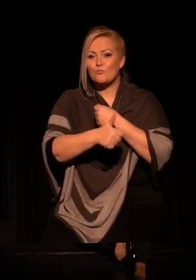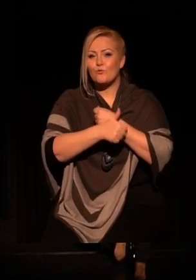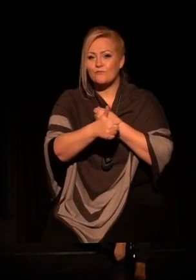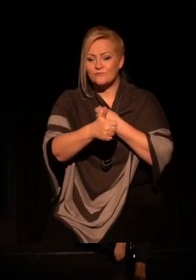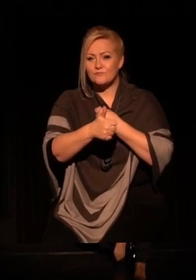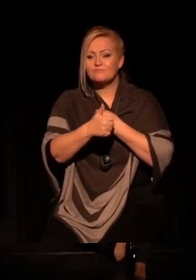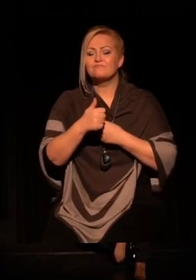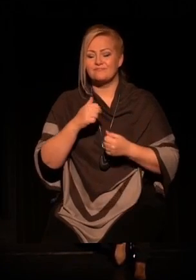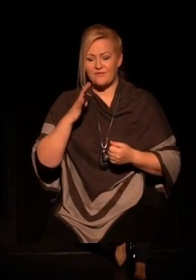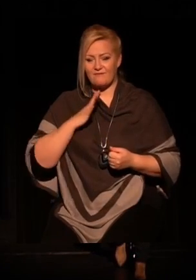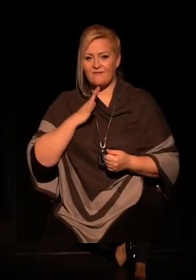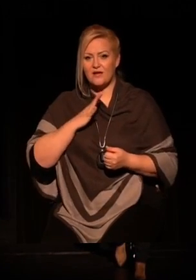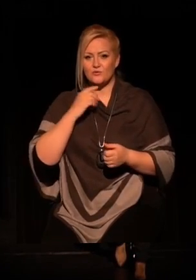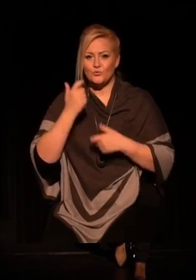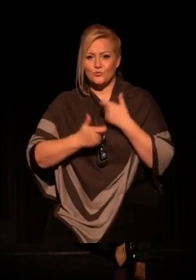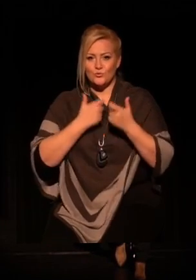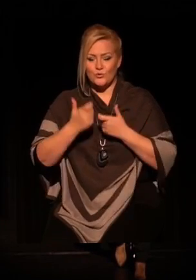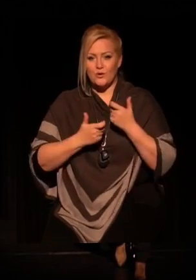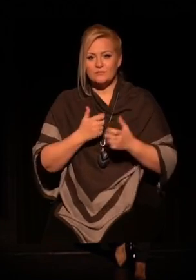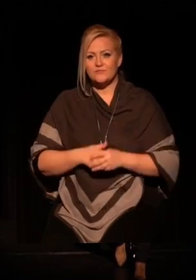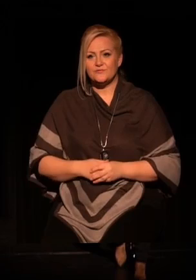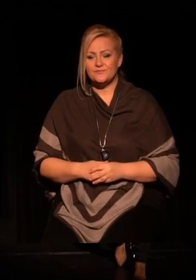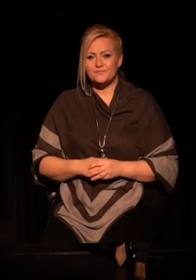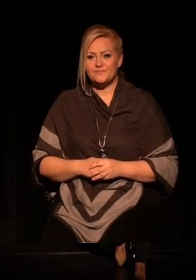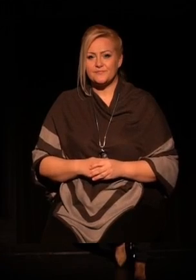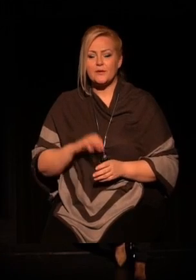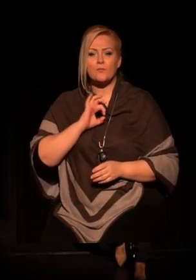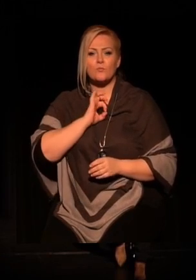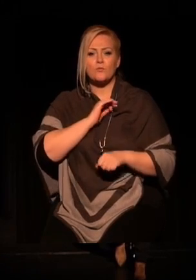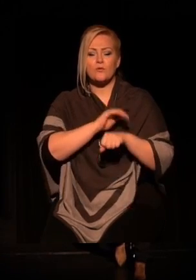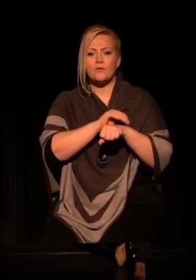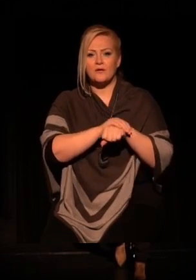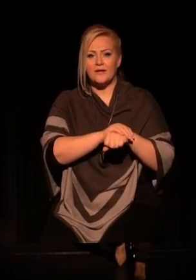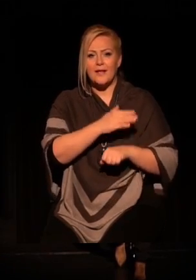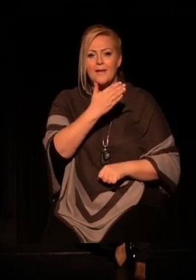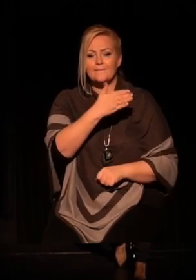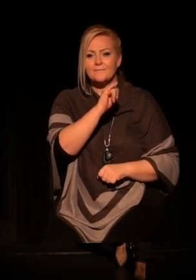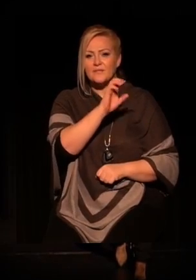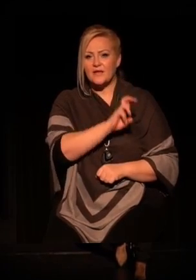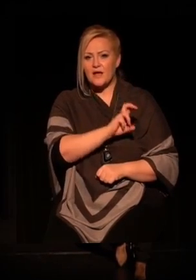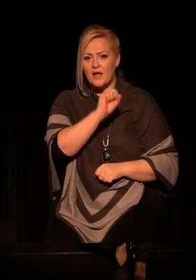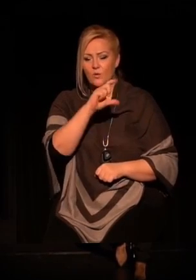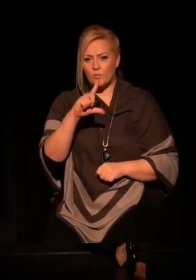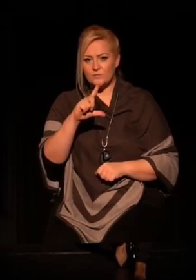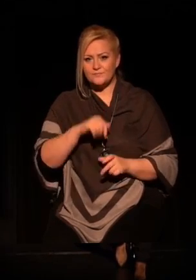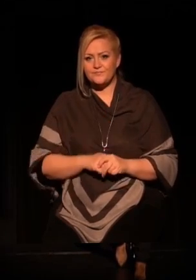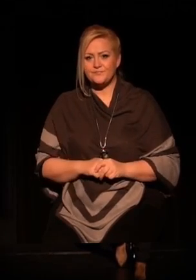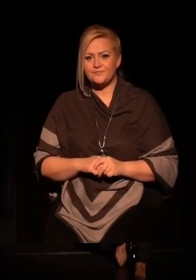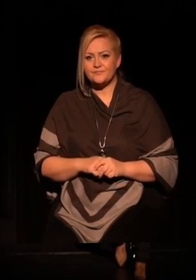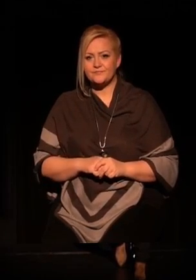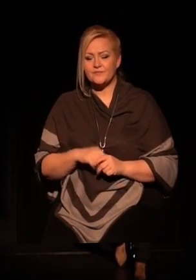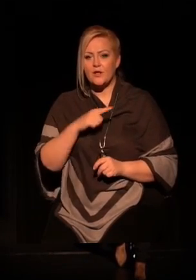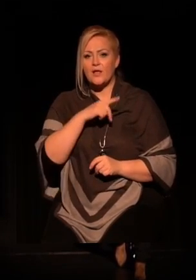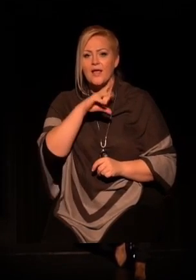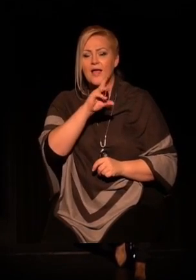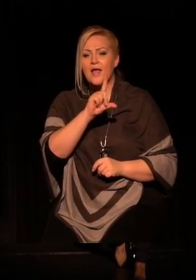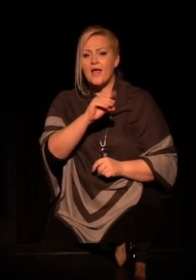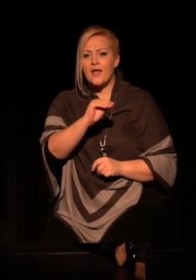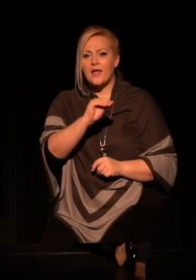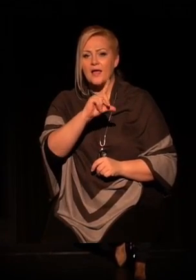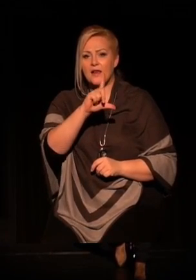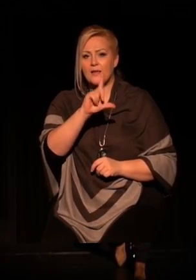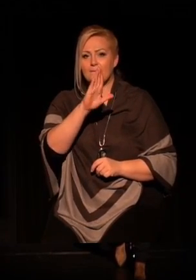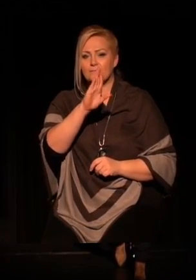warte. Dlaczego akurat mój kolega Michał, który ma do szczytu Elbrusa w tym